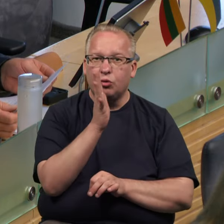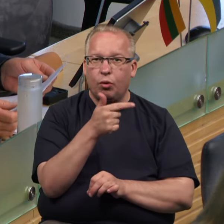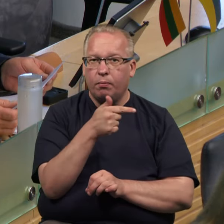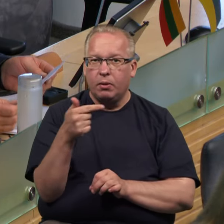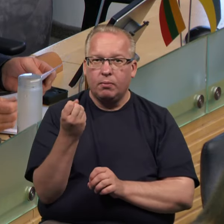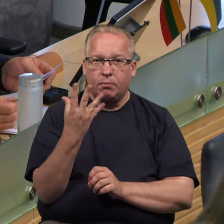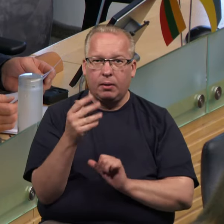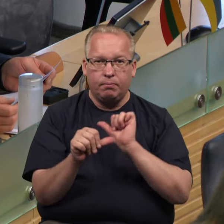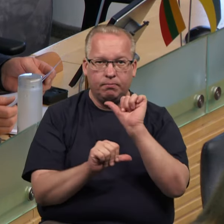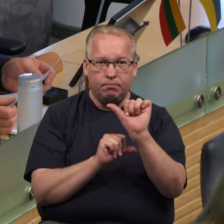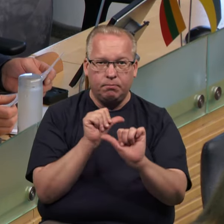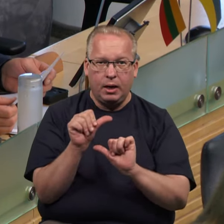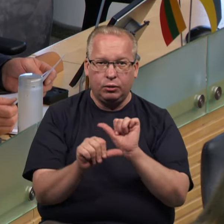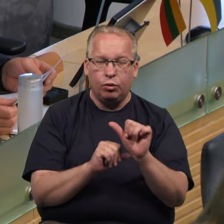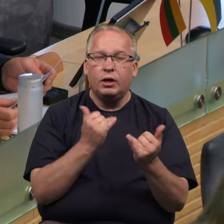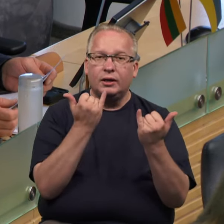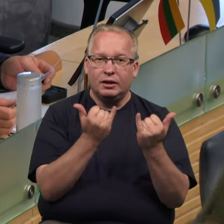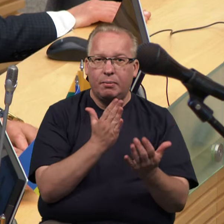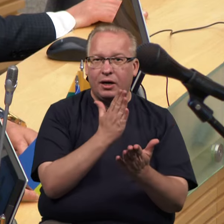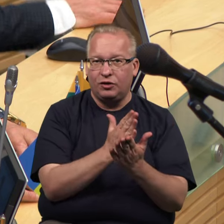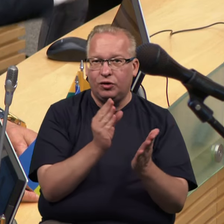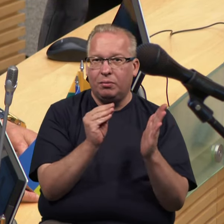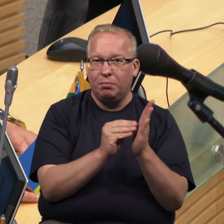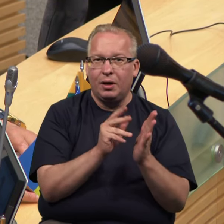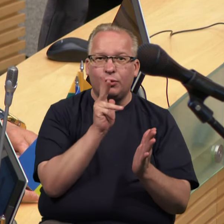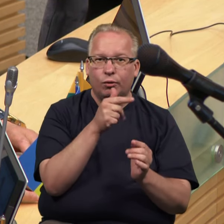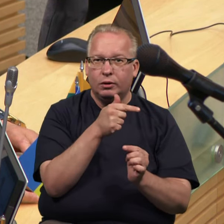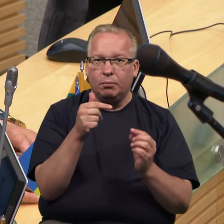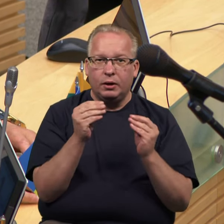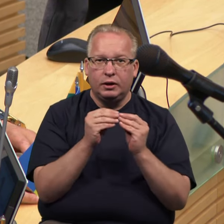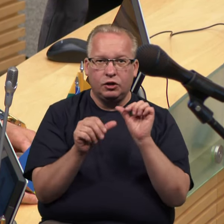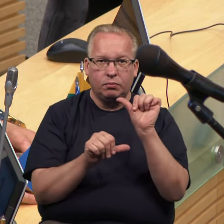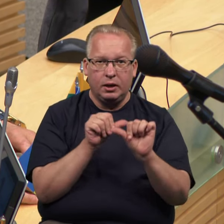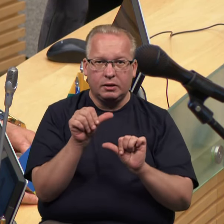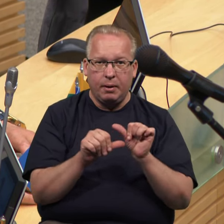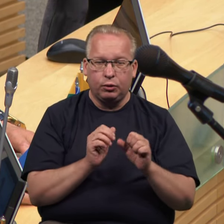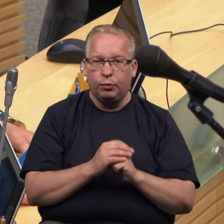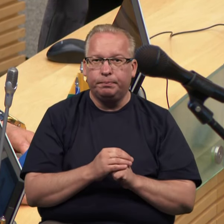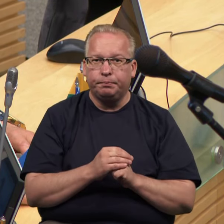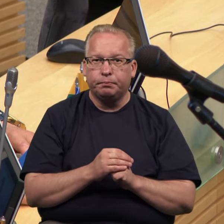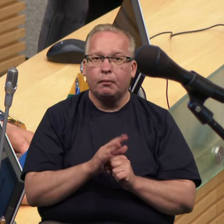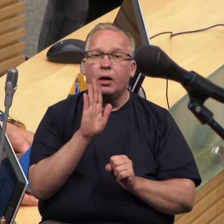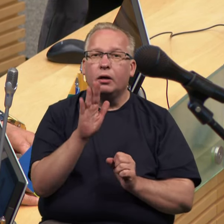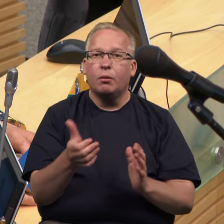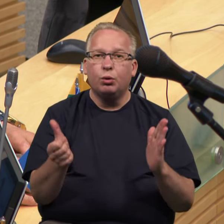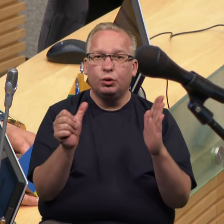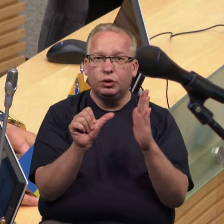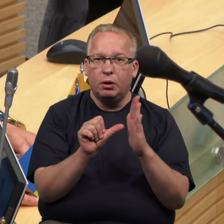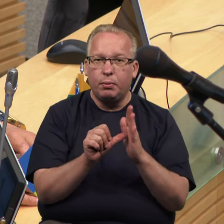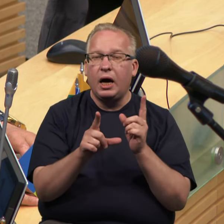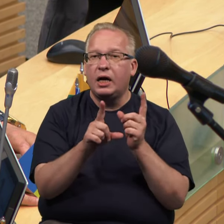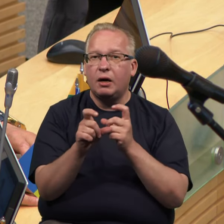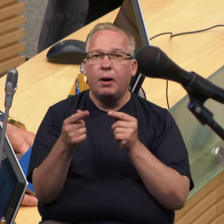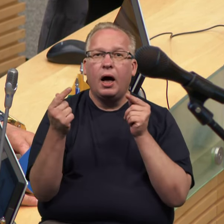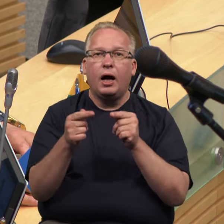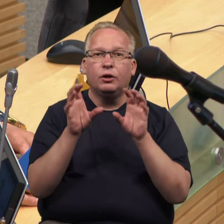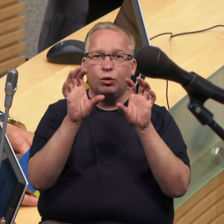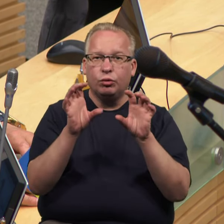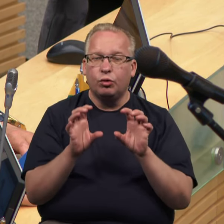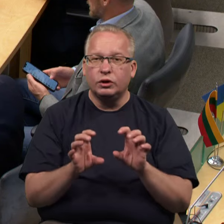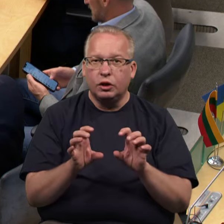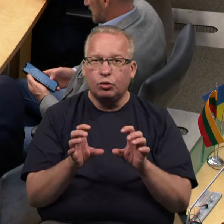dabar numatytų nuo 3 iki 10 metų. Jei būtų dalyvaujama ginkluotų antikonstitucinių organizacijų ar grupių